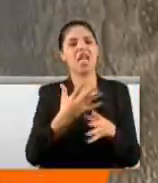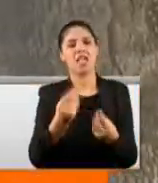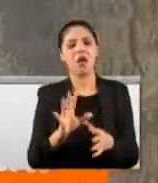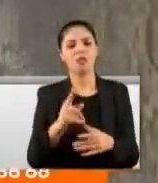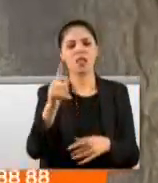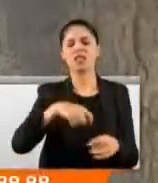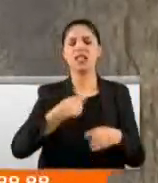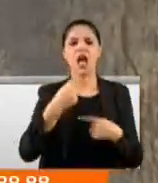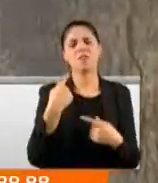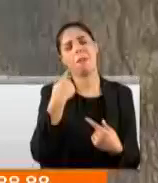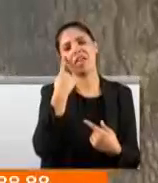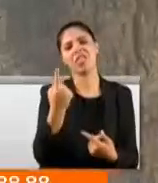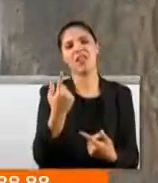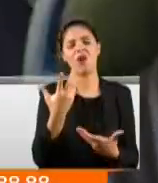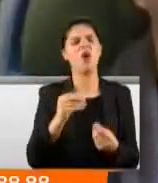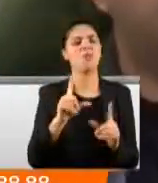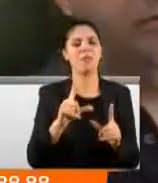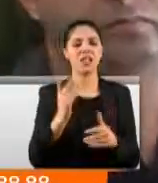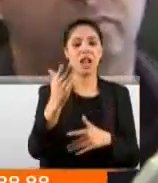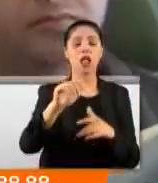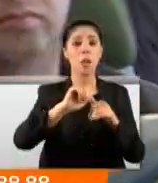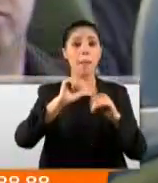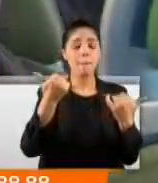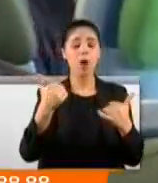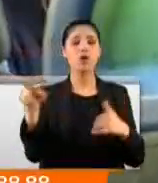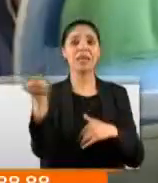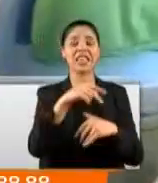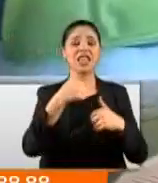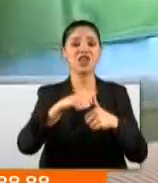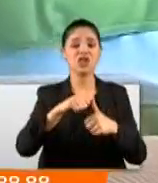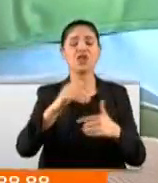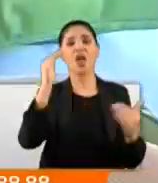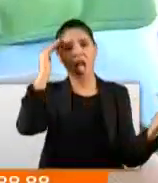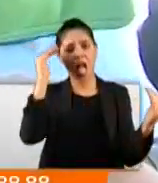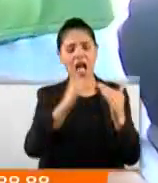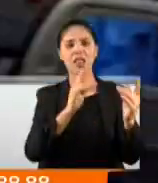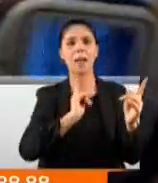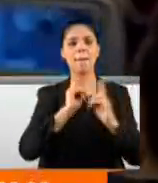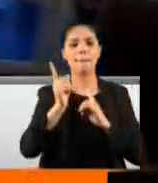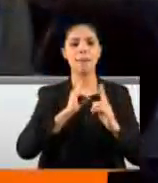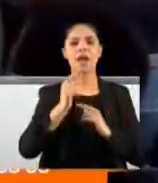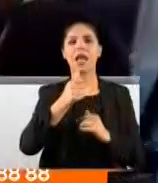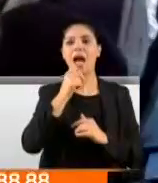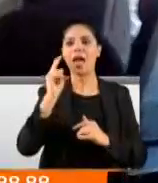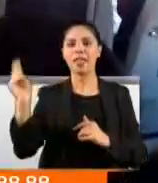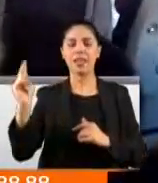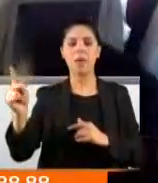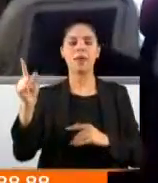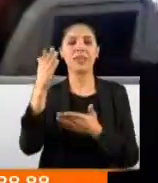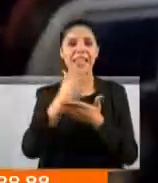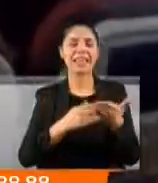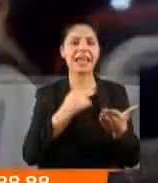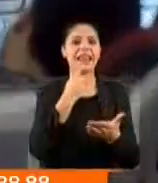Saçma bir şey bence. Yani olmaması gereken bir şey. Boşanma aşamasındaki çiftin anlaşması üzerine mahkeme adama ait uçuş millerinin